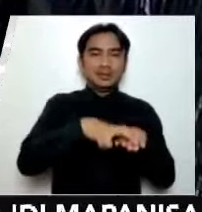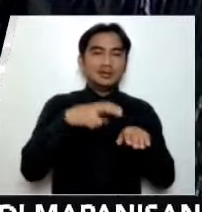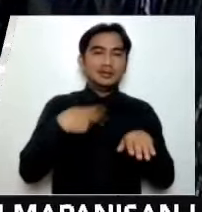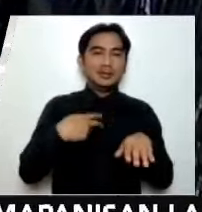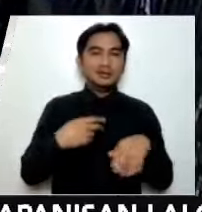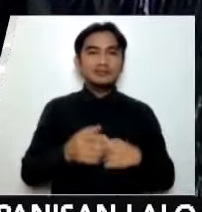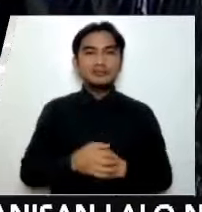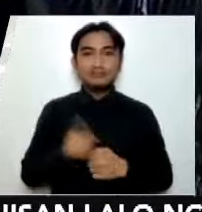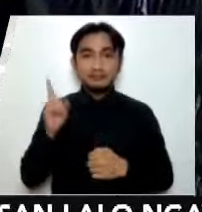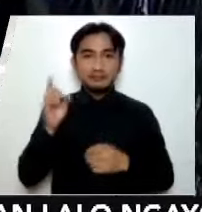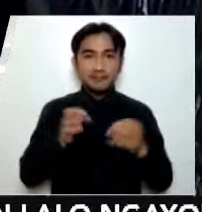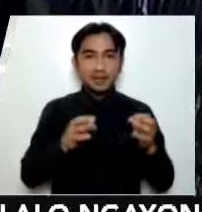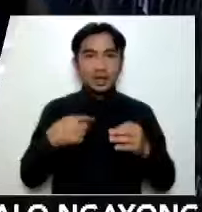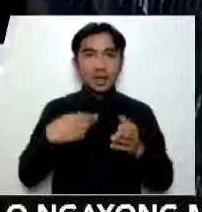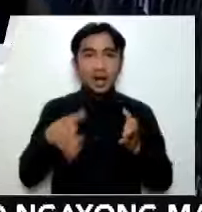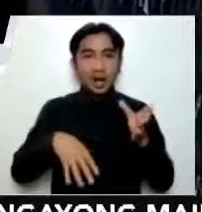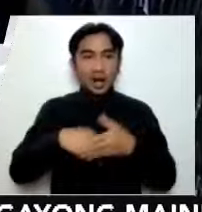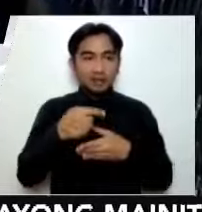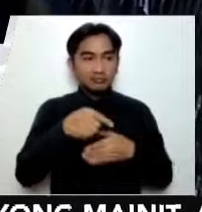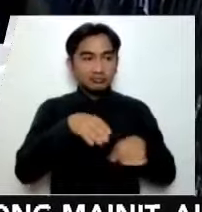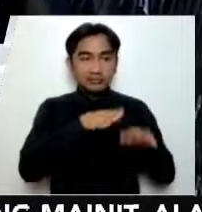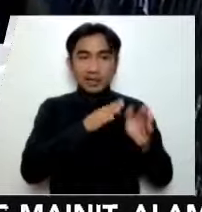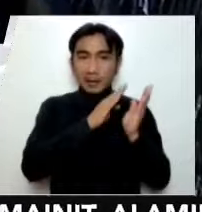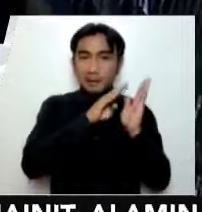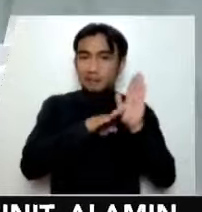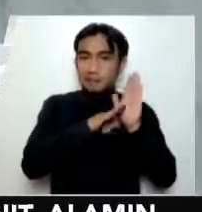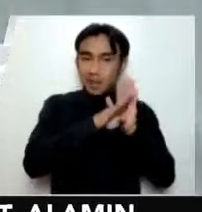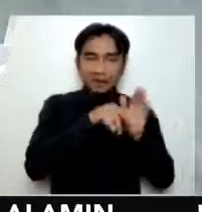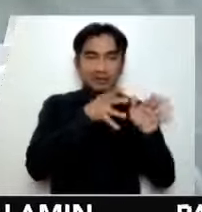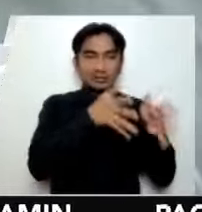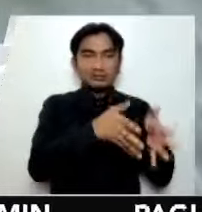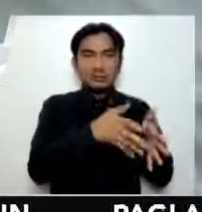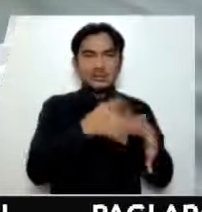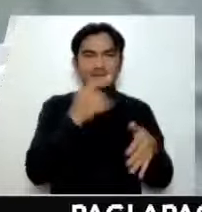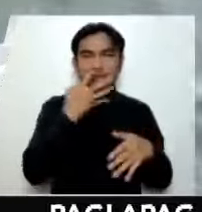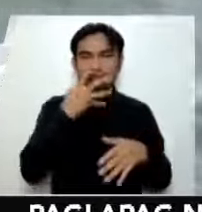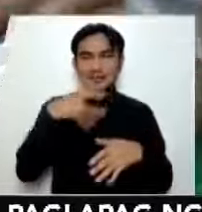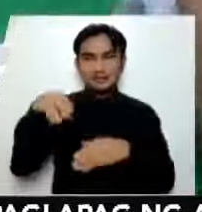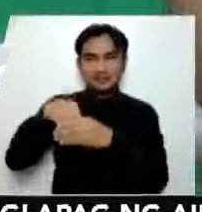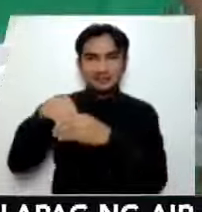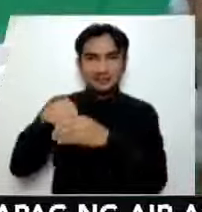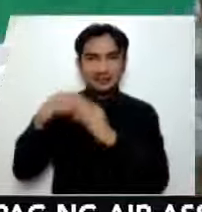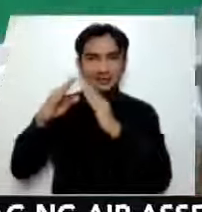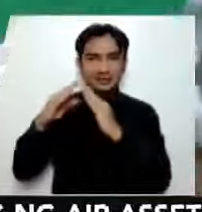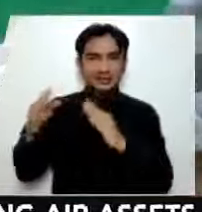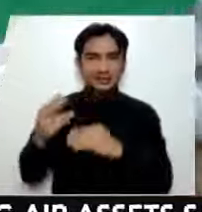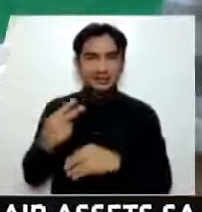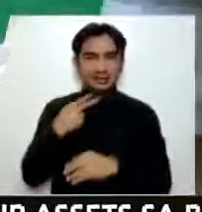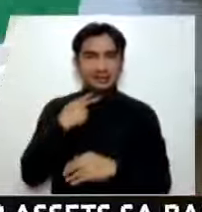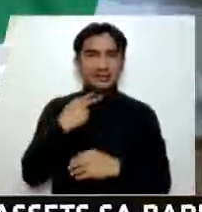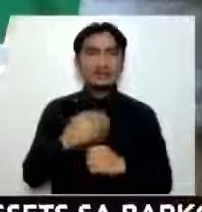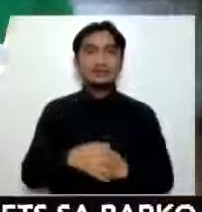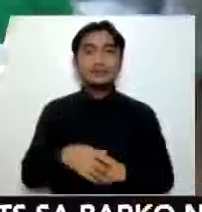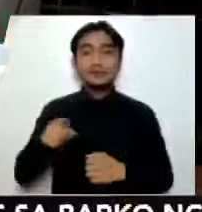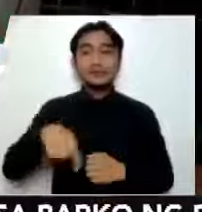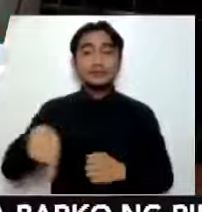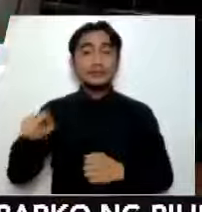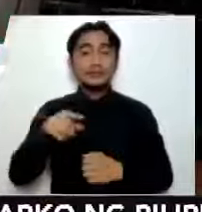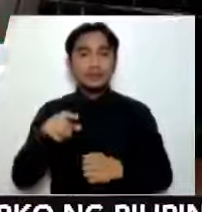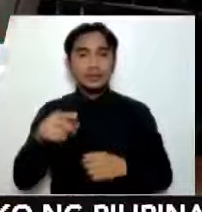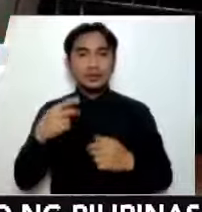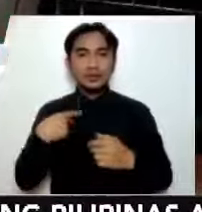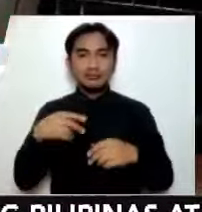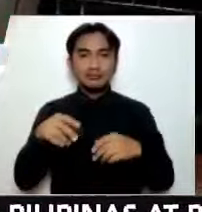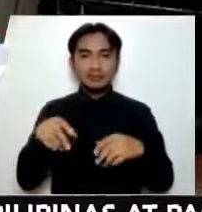maka ano makahinga sa sobrang init sa bahay namin sa pasilyo nakatambay ang mga bata na kanya-kanyang paypay Wala